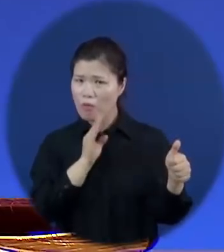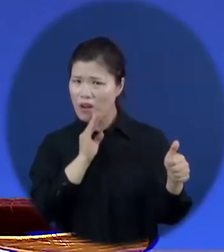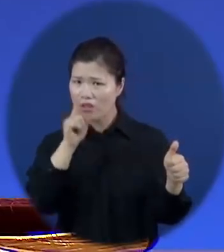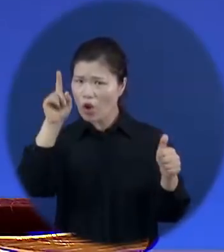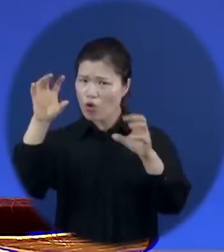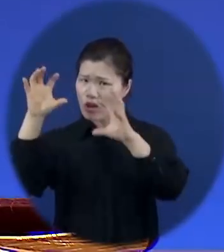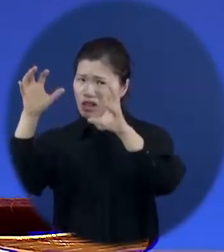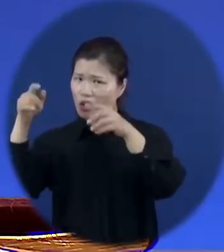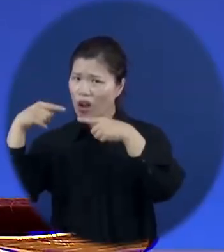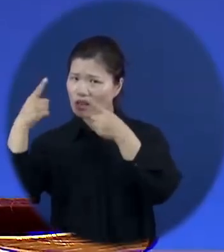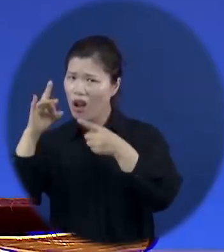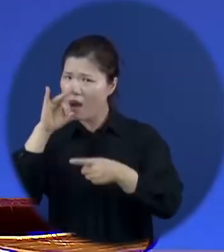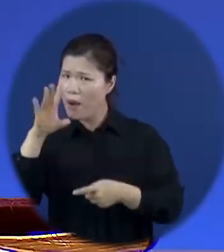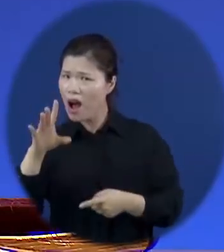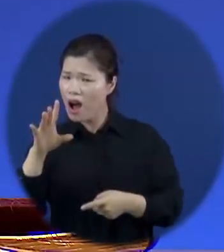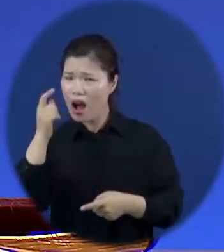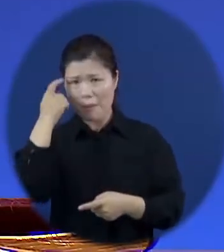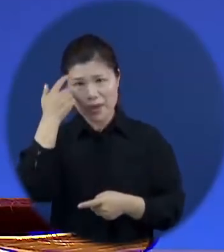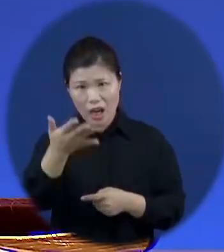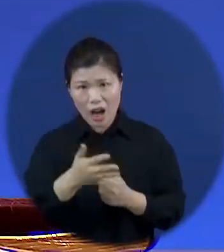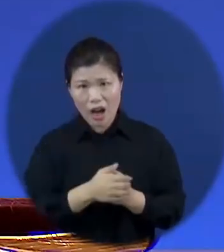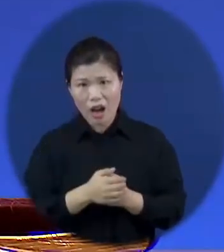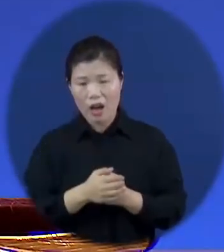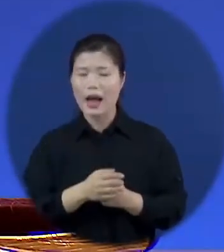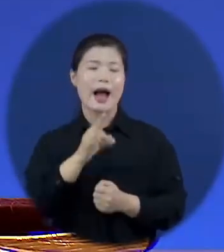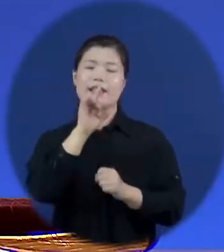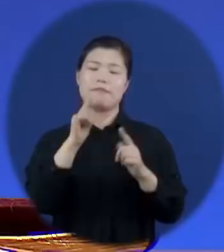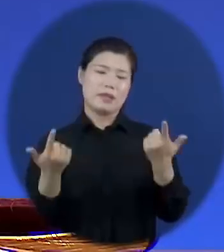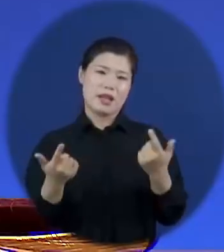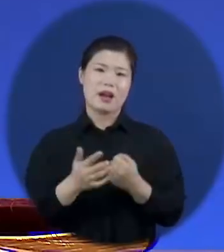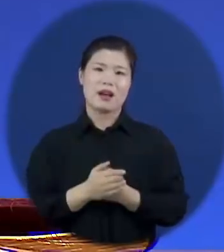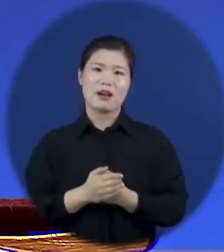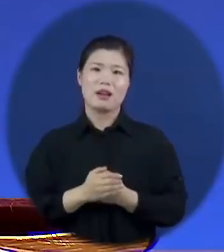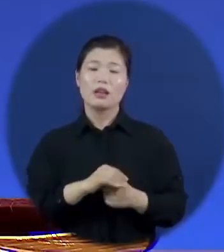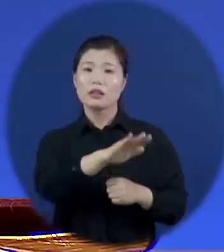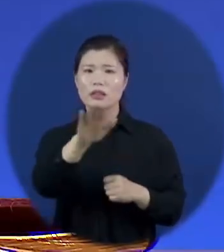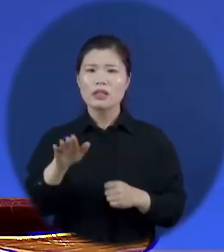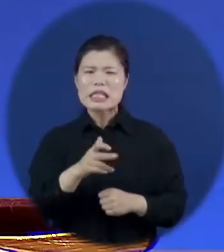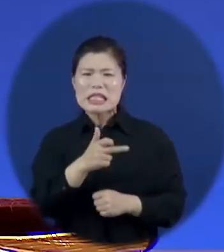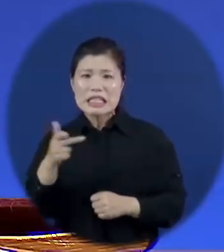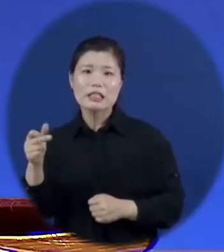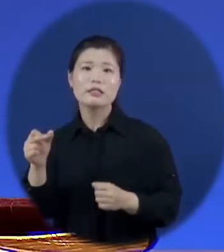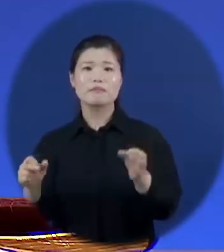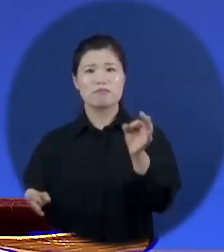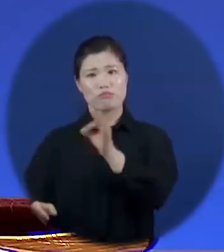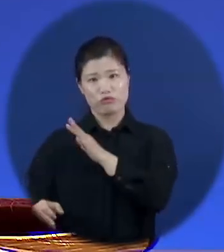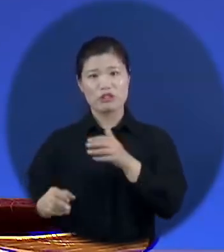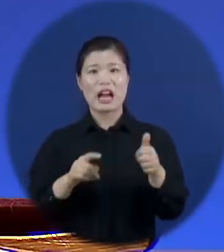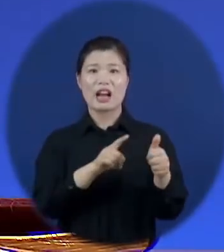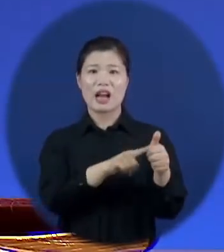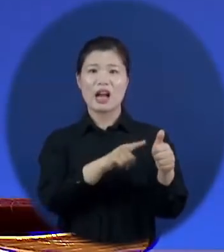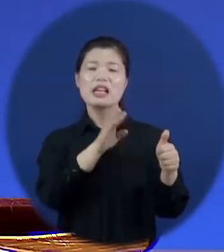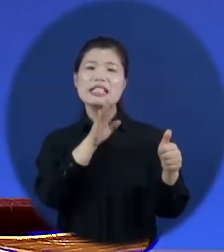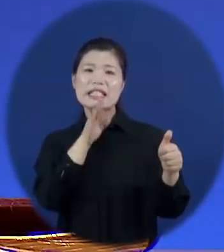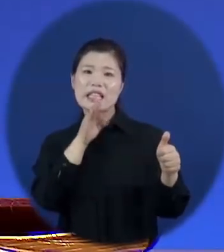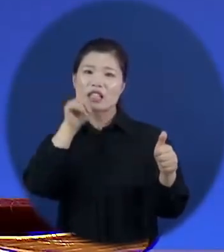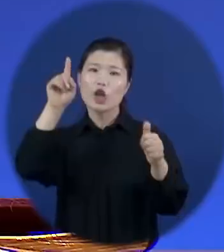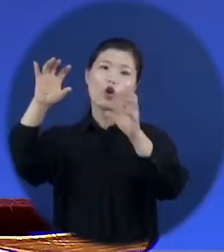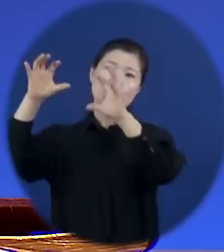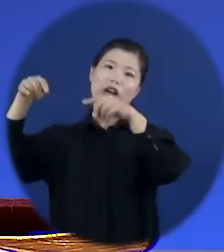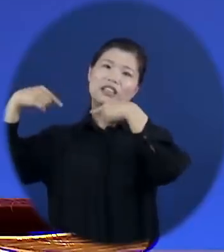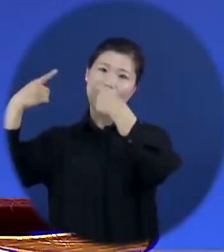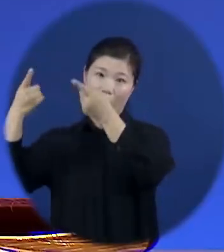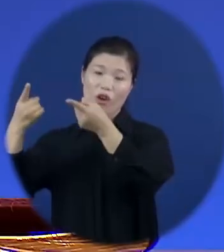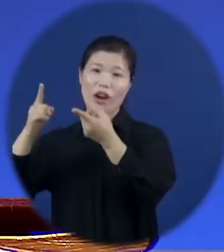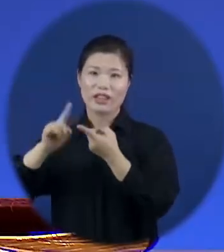들어가는 것이 불가능할 것인가? 그렇지 않습니다. 우리는 큰 부자가 실제로 천국에